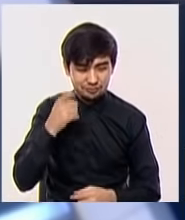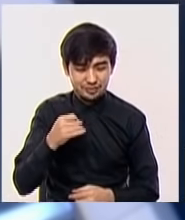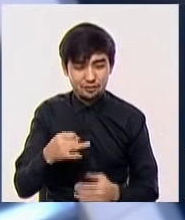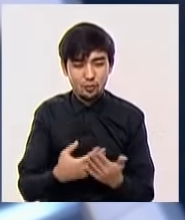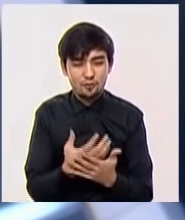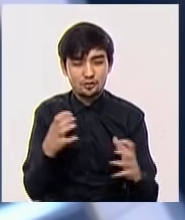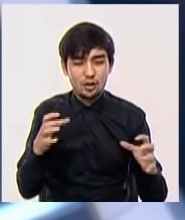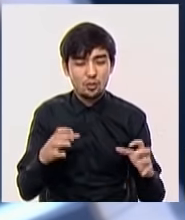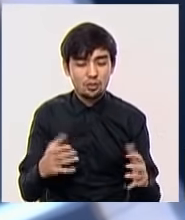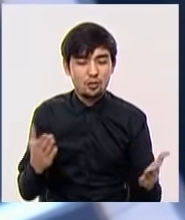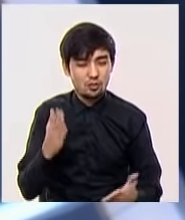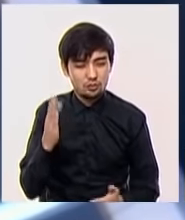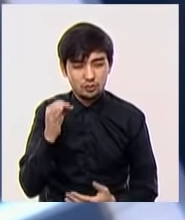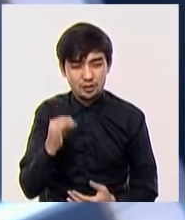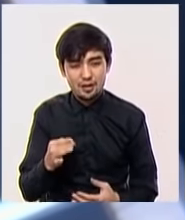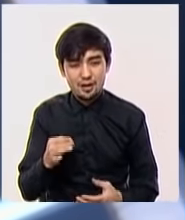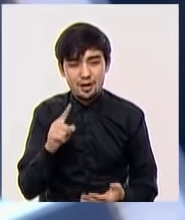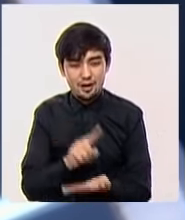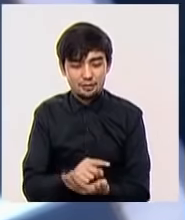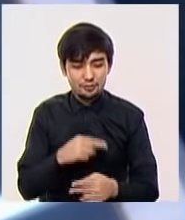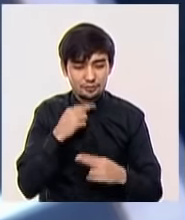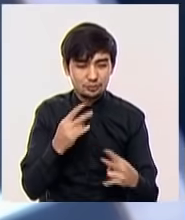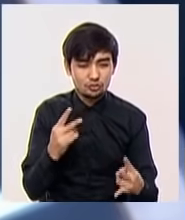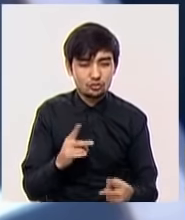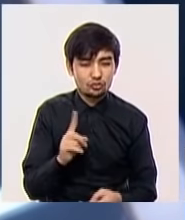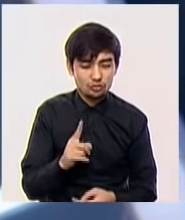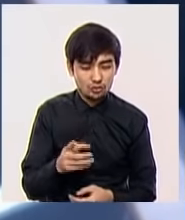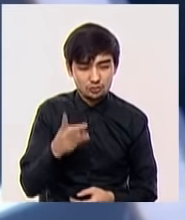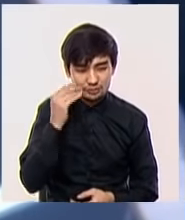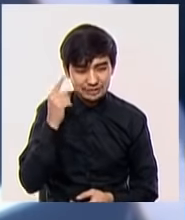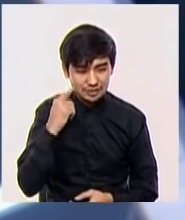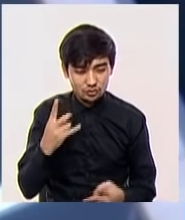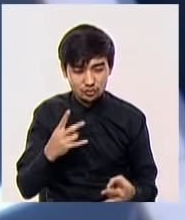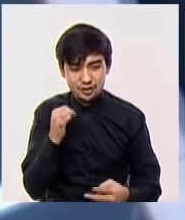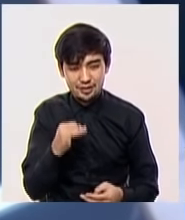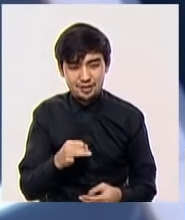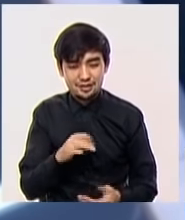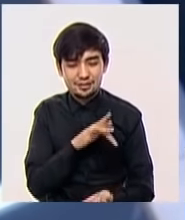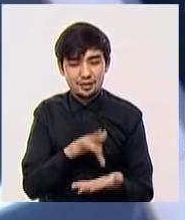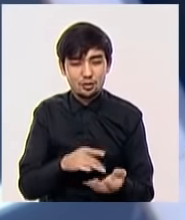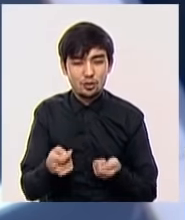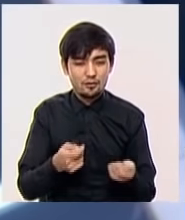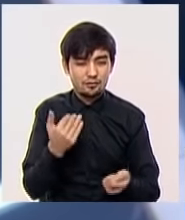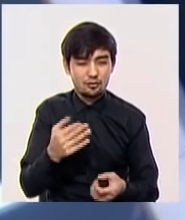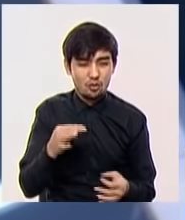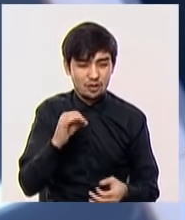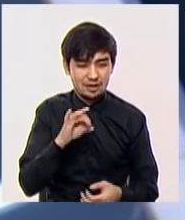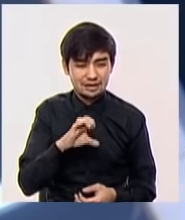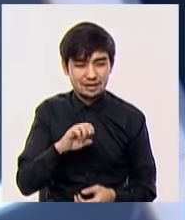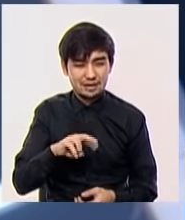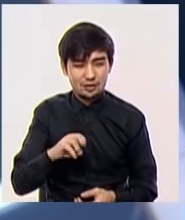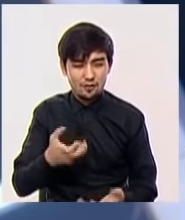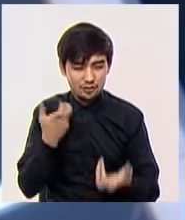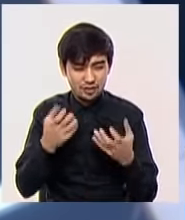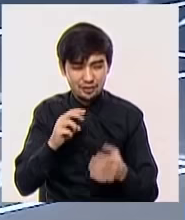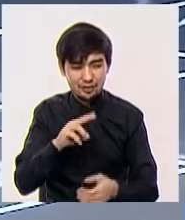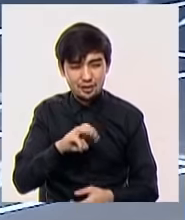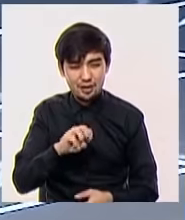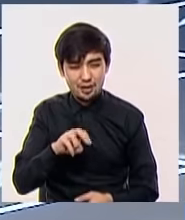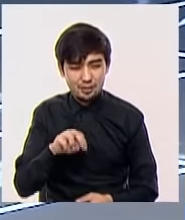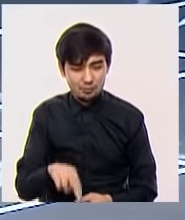закон что должны обязательно учесть с ним на эту тему мы поговорим с руководителем центра прикладных исследований the lab рахима мушек